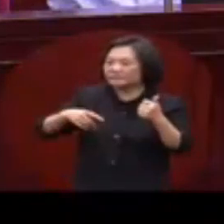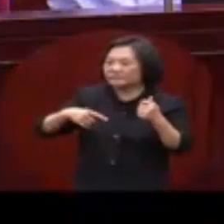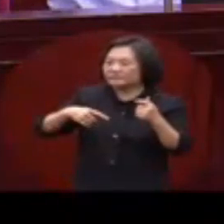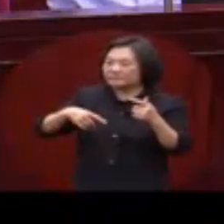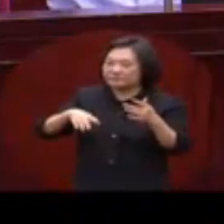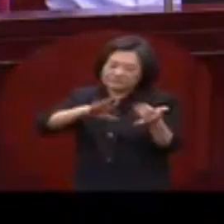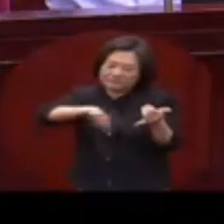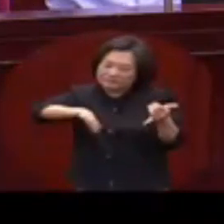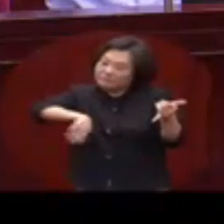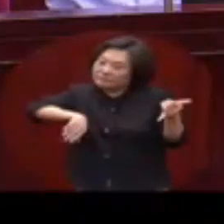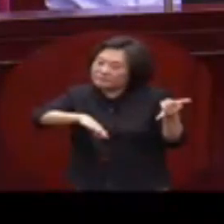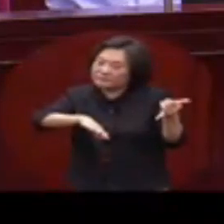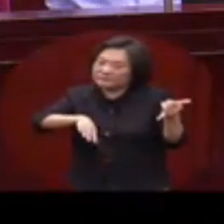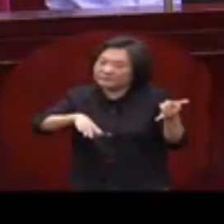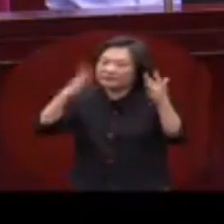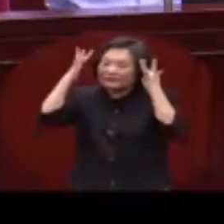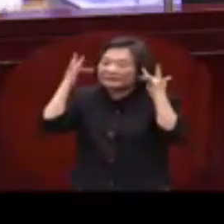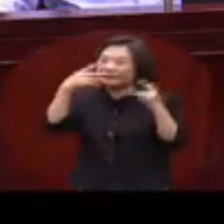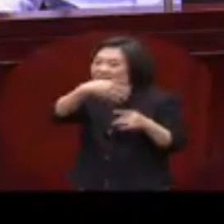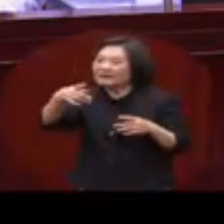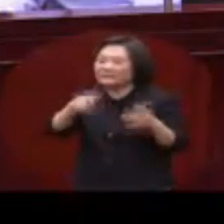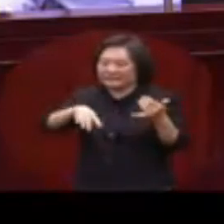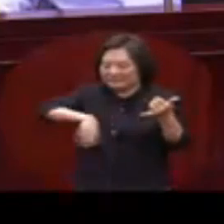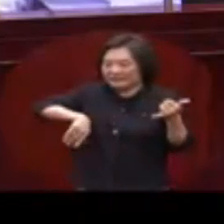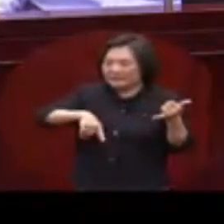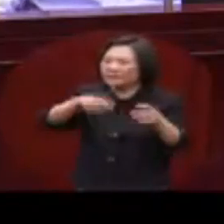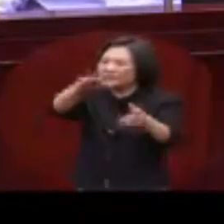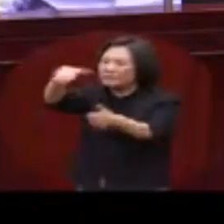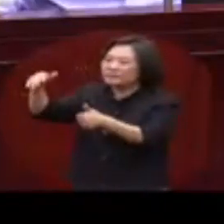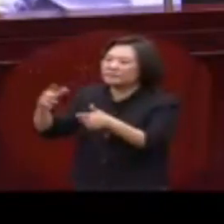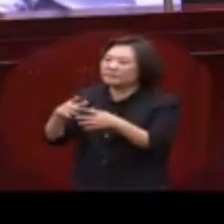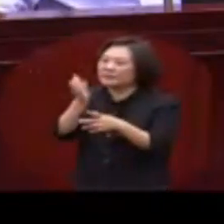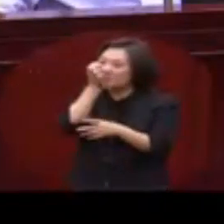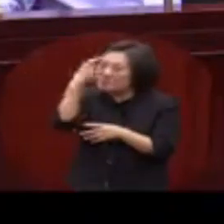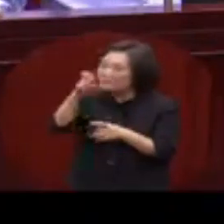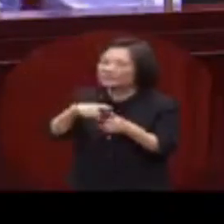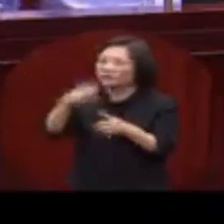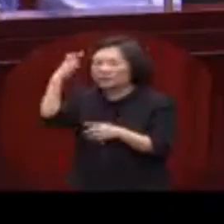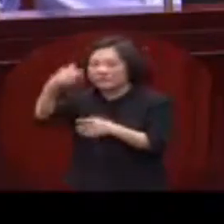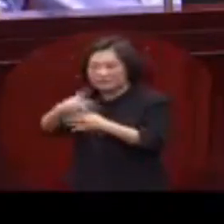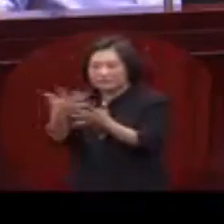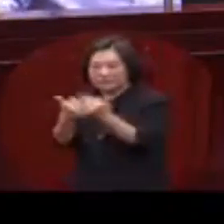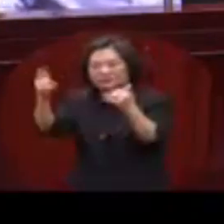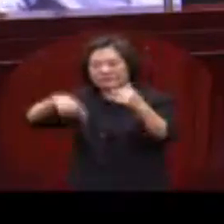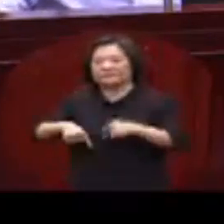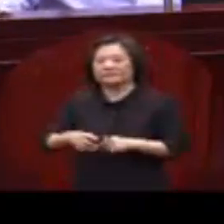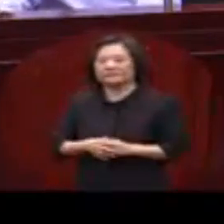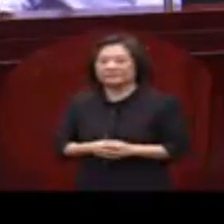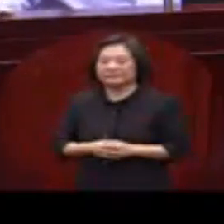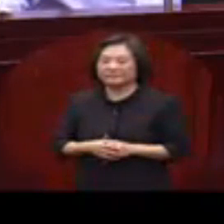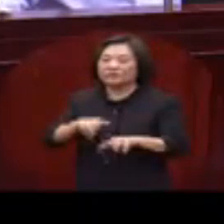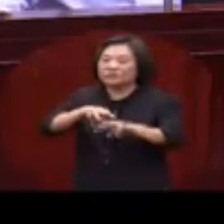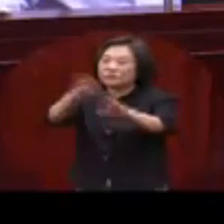策 去南洋招收我们要的硕士班跟博士班，在这个在处理。那这游学这个是这